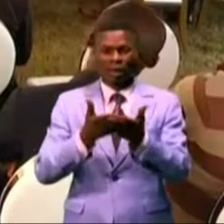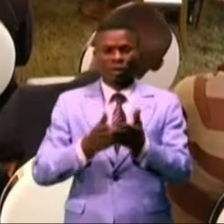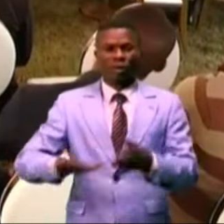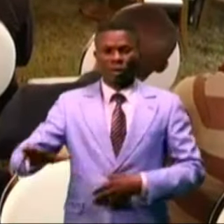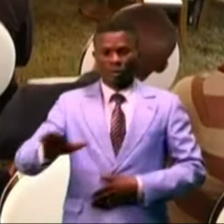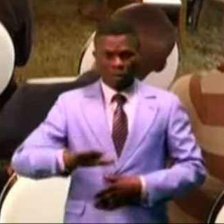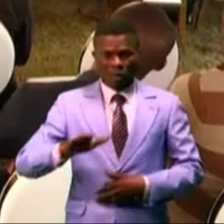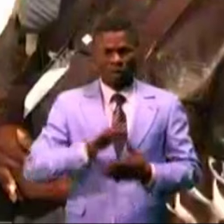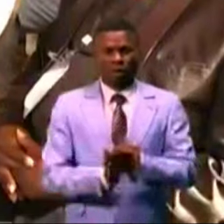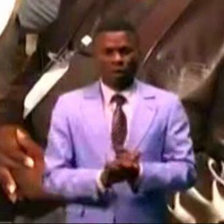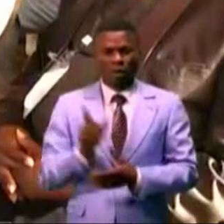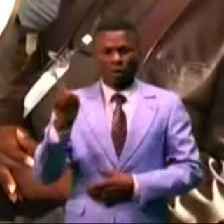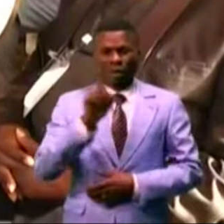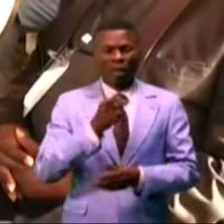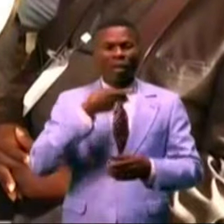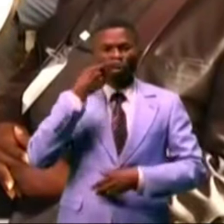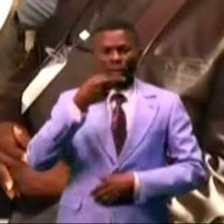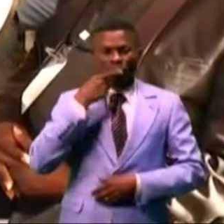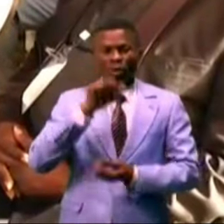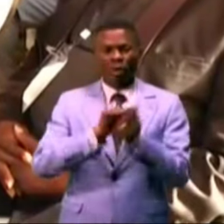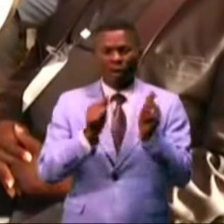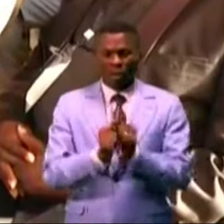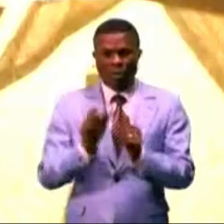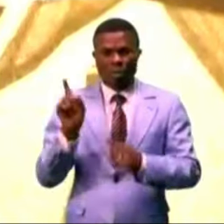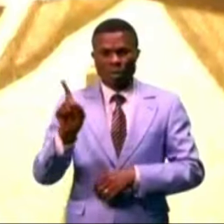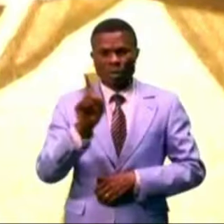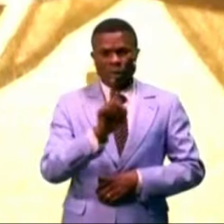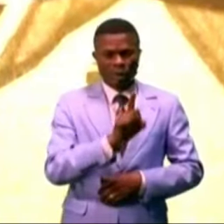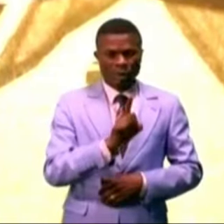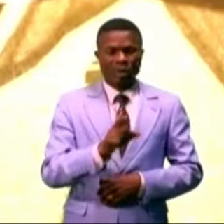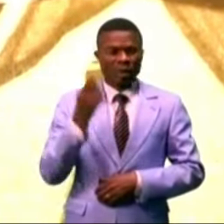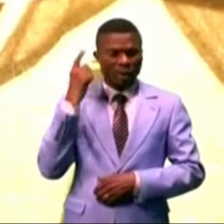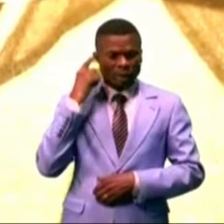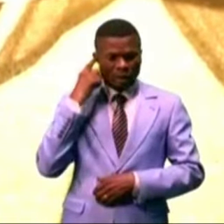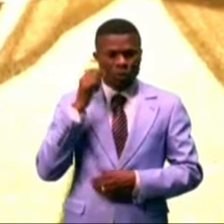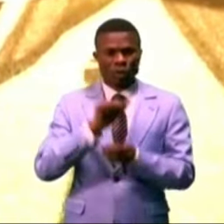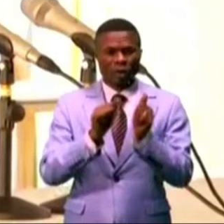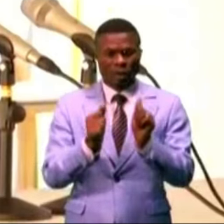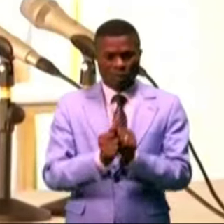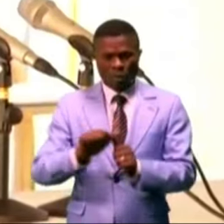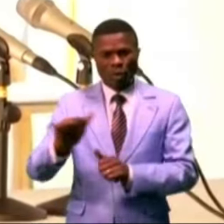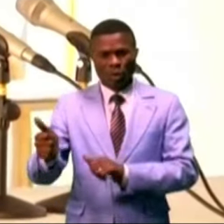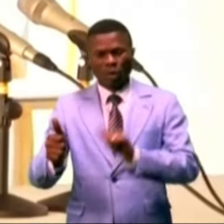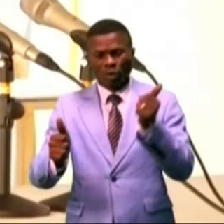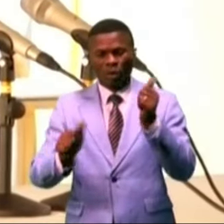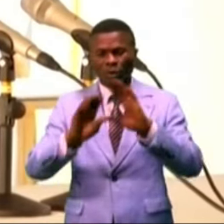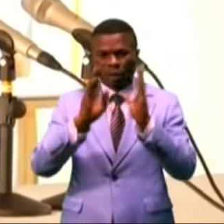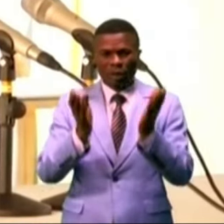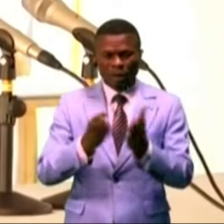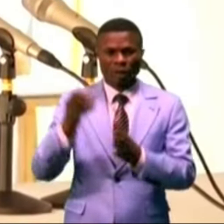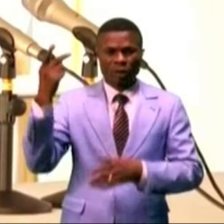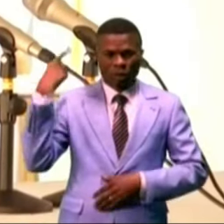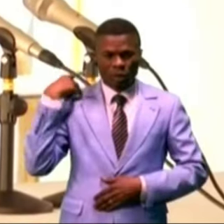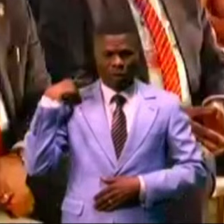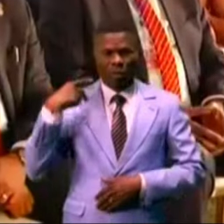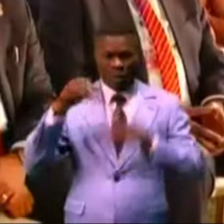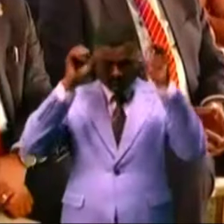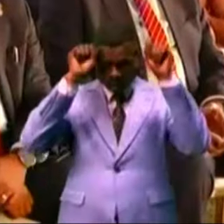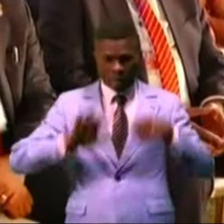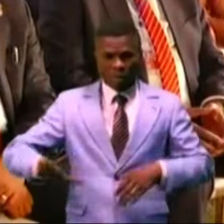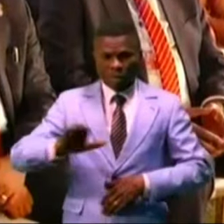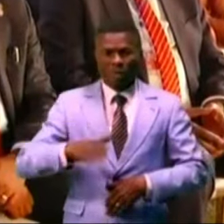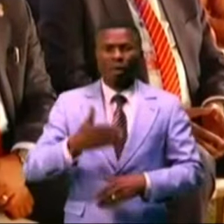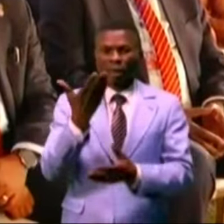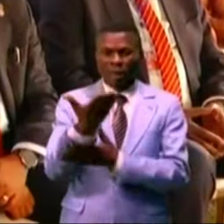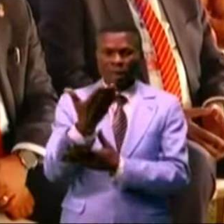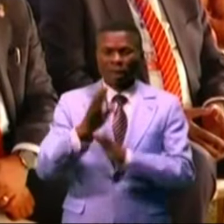ont chacune exprimé ses préoccupations. Très attentif aux doléances des uns et des autres, le garant de la nation les a avant tout exhortés